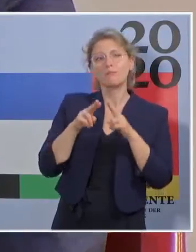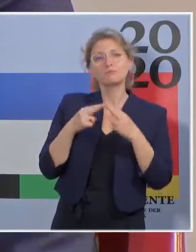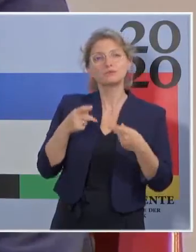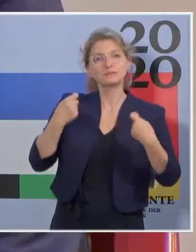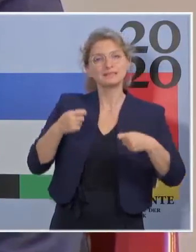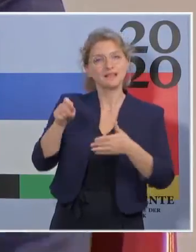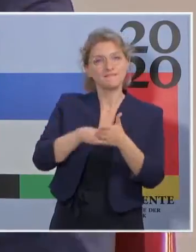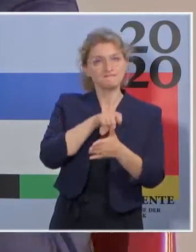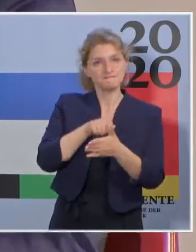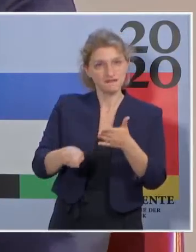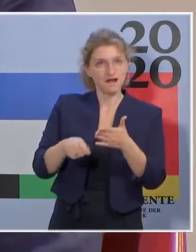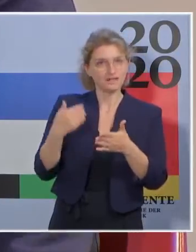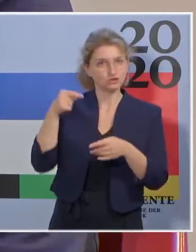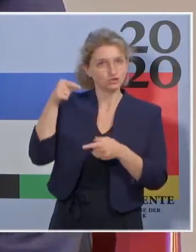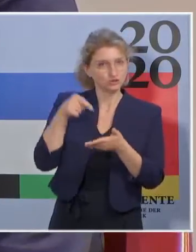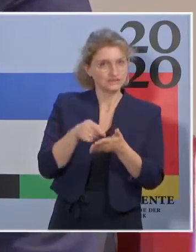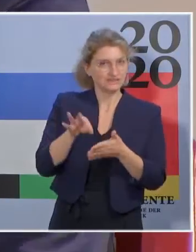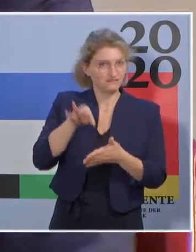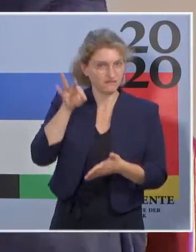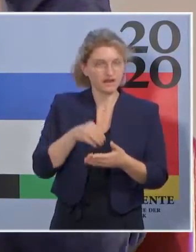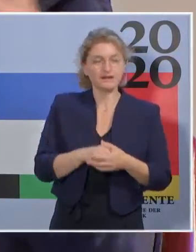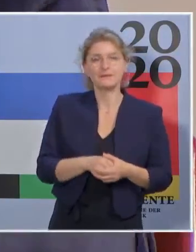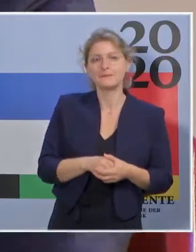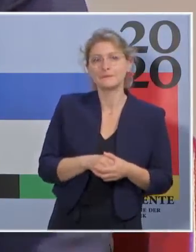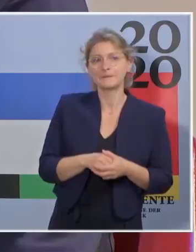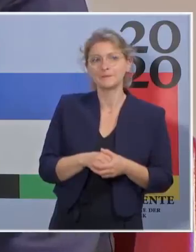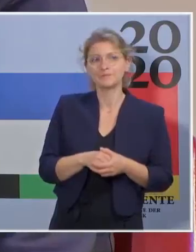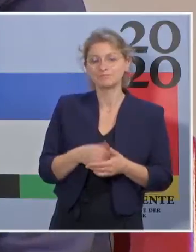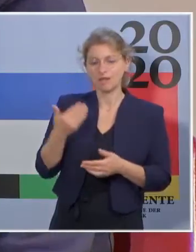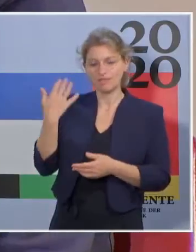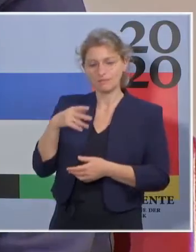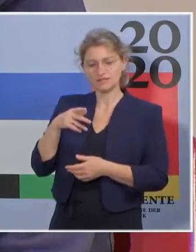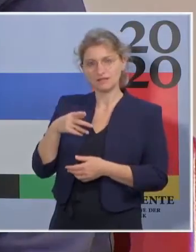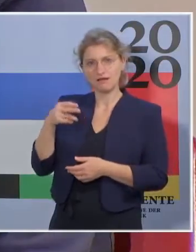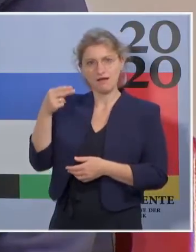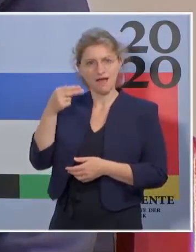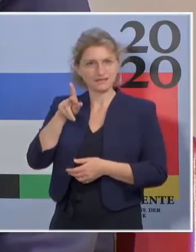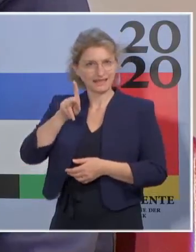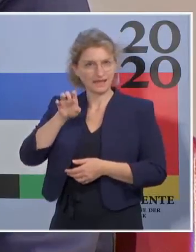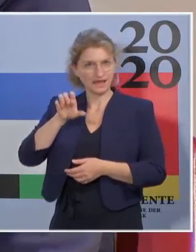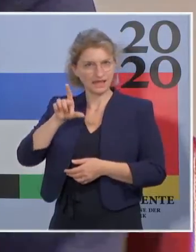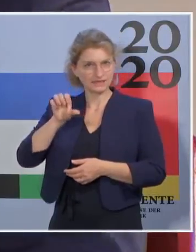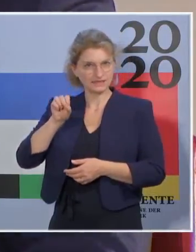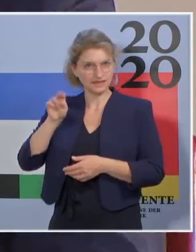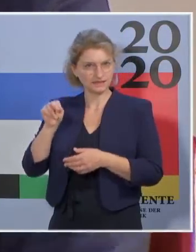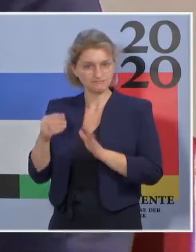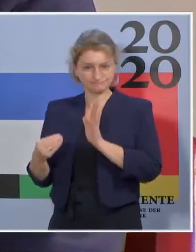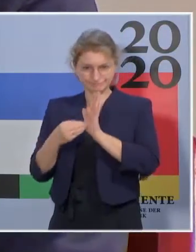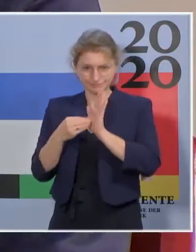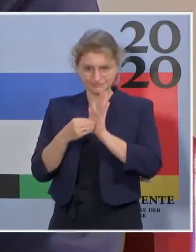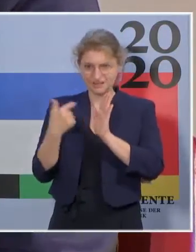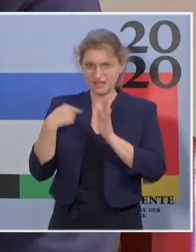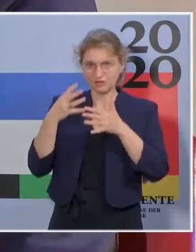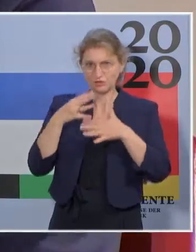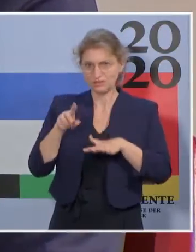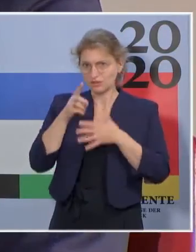Dieser Erkenntnis des Verfassungsgerichtshofs, das sich übrigens direkt auf Hans Kelsen beruft, das ähnlich schon formulierte im Jahre 27, das hat ja viel Kritik